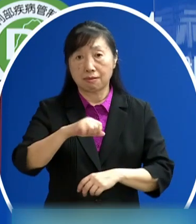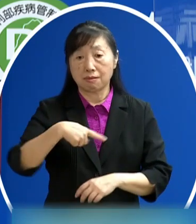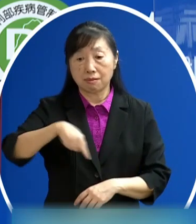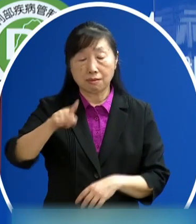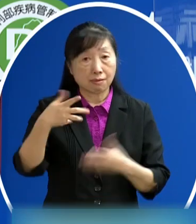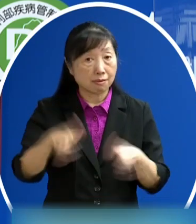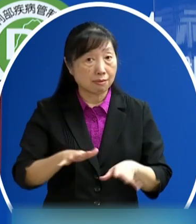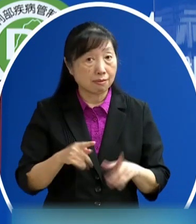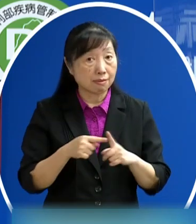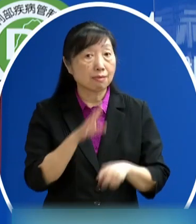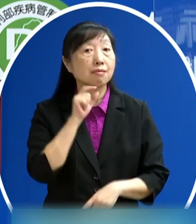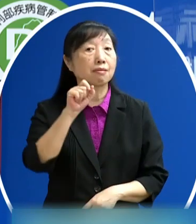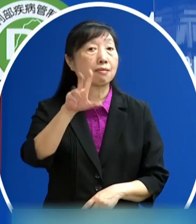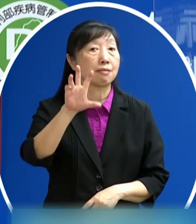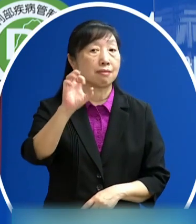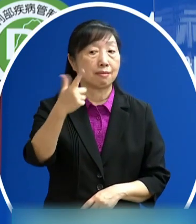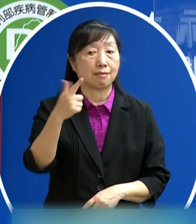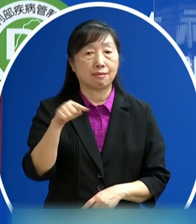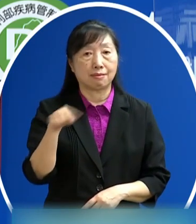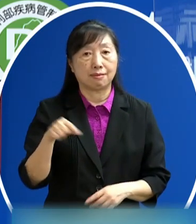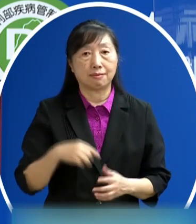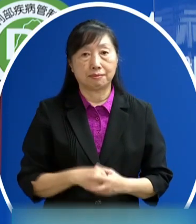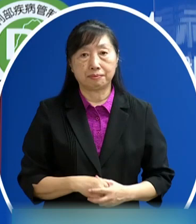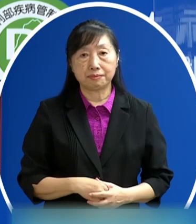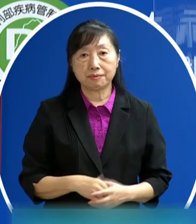史186例，